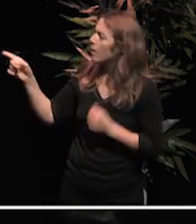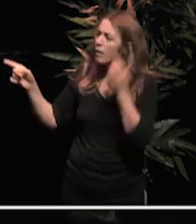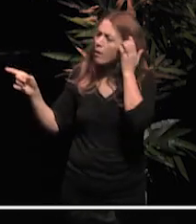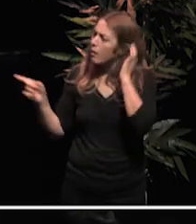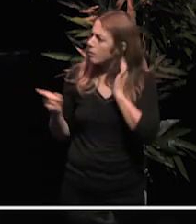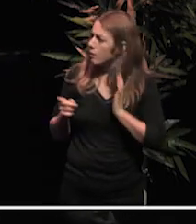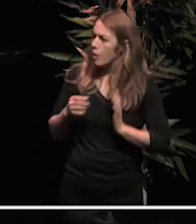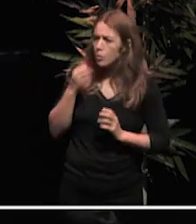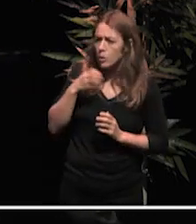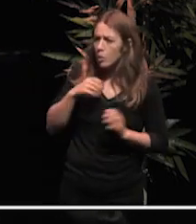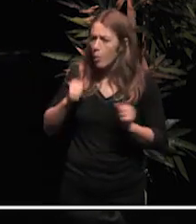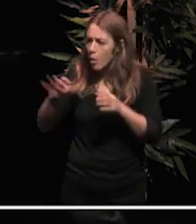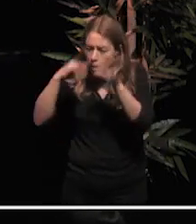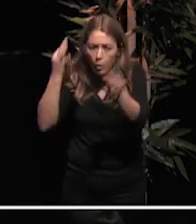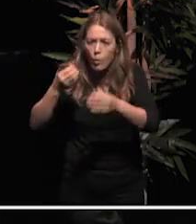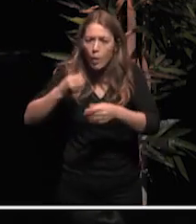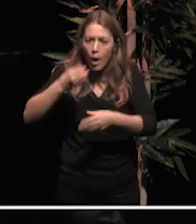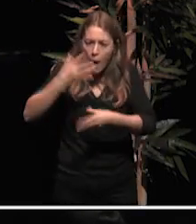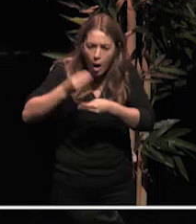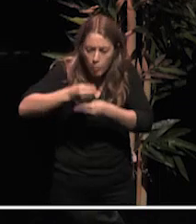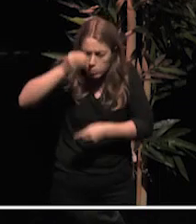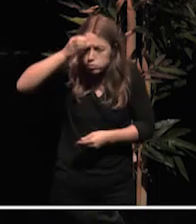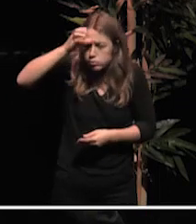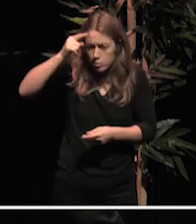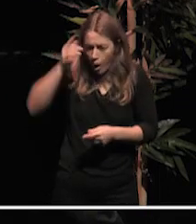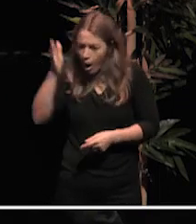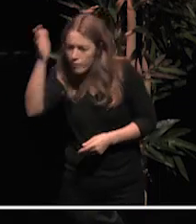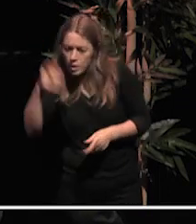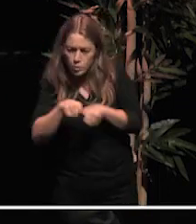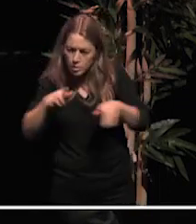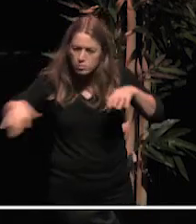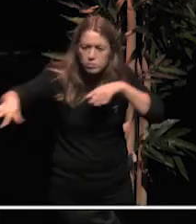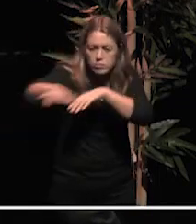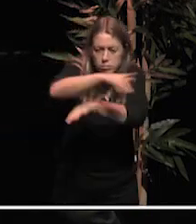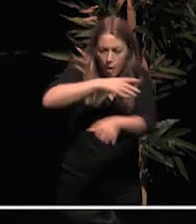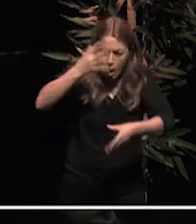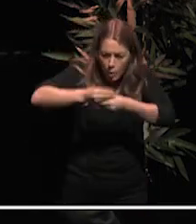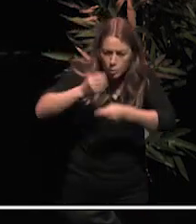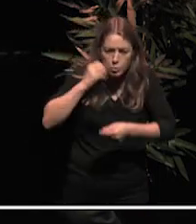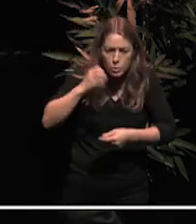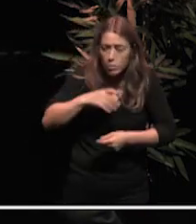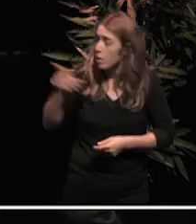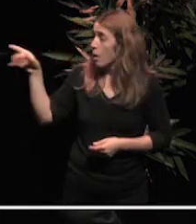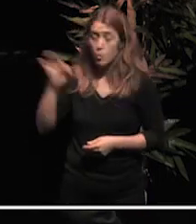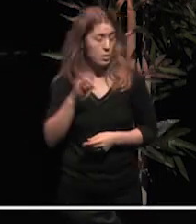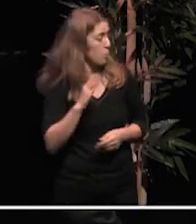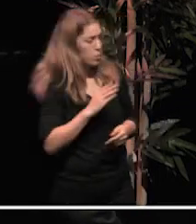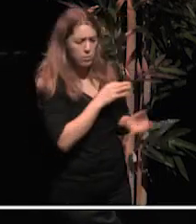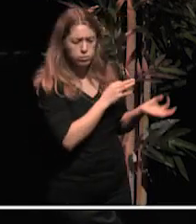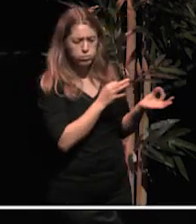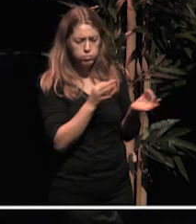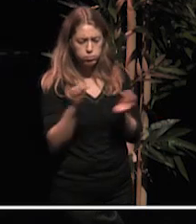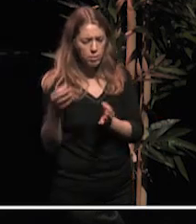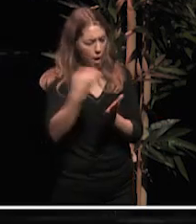finalement, sur le monde, sur le futur, sur tout ce qui vous entoure? Tous les jours. J'ai besoin de m'informer constamment, mais de manière